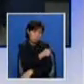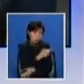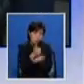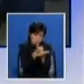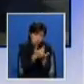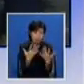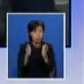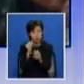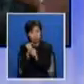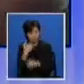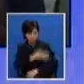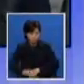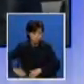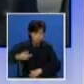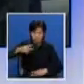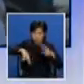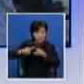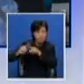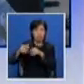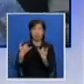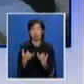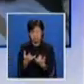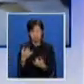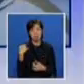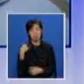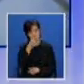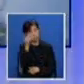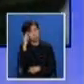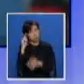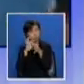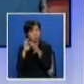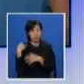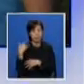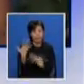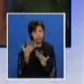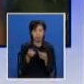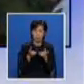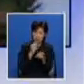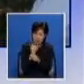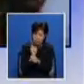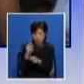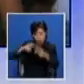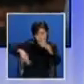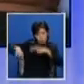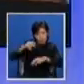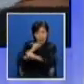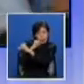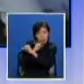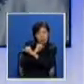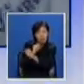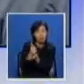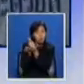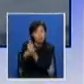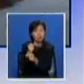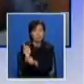ครับตรงนี้ก็กำลังจะดูแลว่าจะมีวิธีการอย่างไรนะครับในการที่จะคุ้มครองความปลอดภัยของคนเหล่านี้ แต่อย่างที่ผมเรียนนะครับ